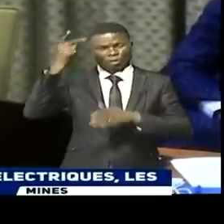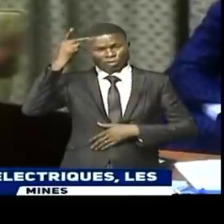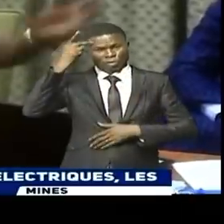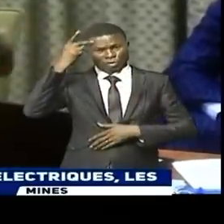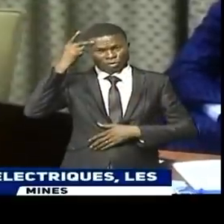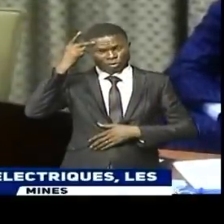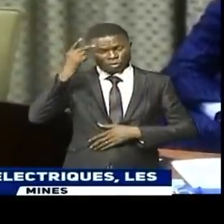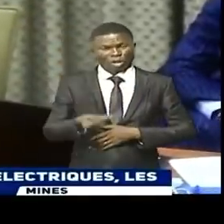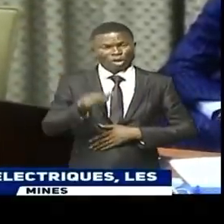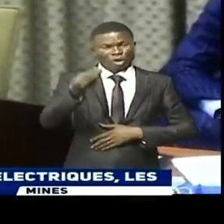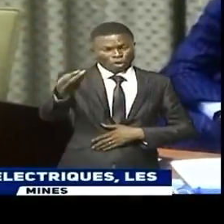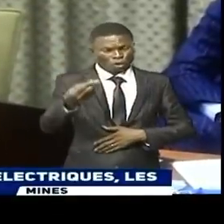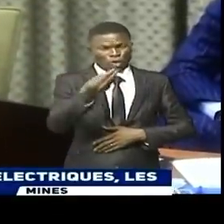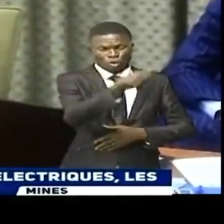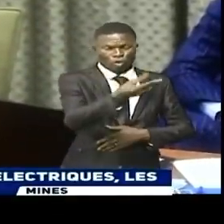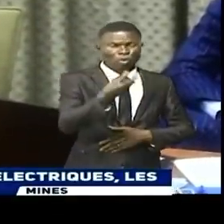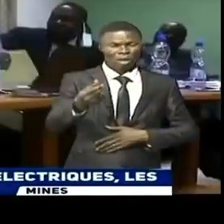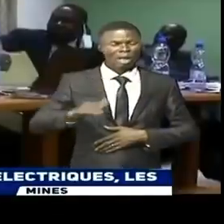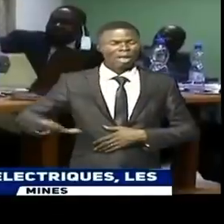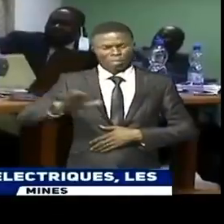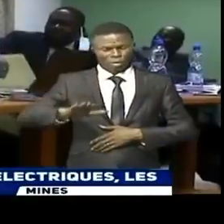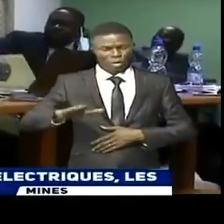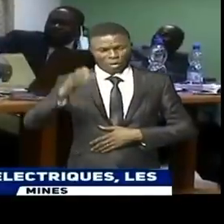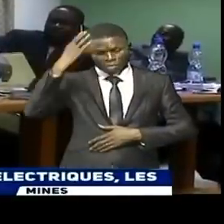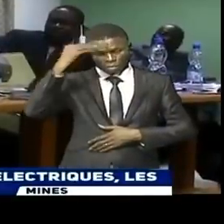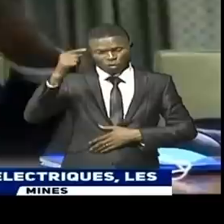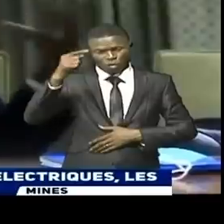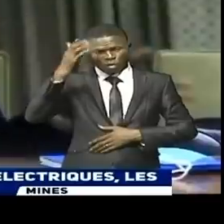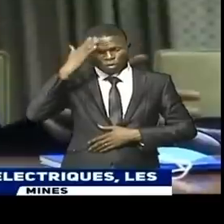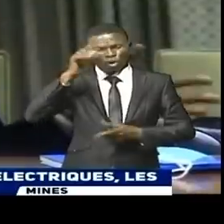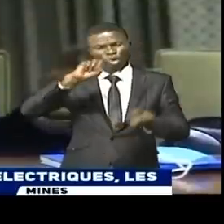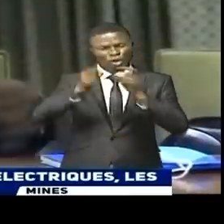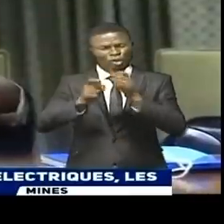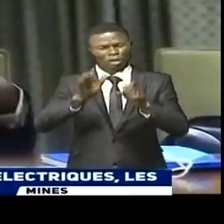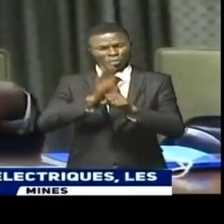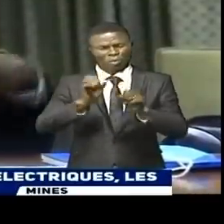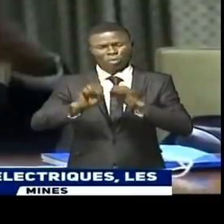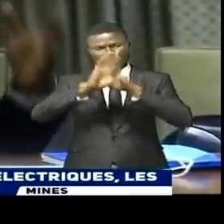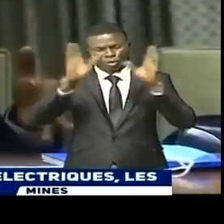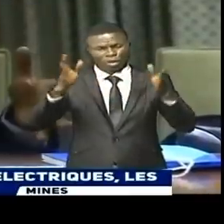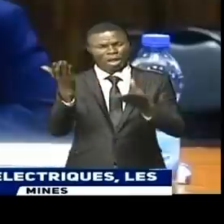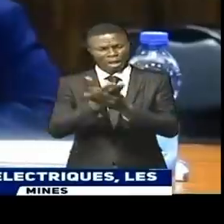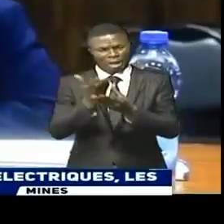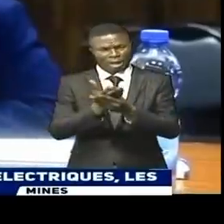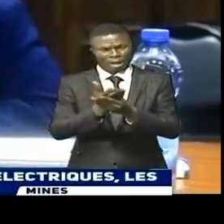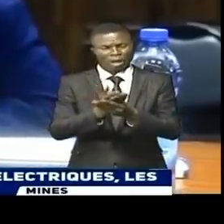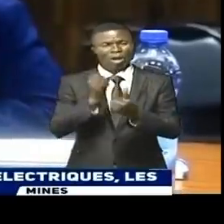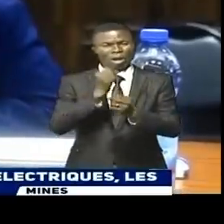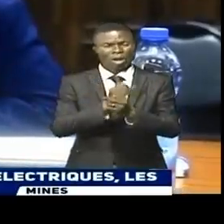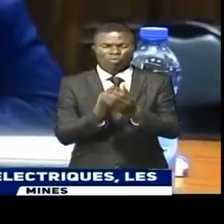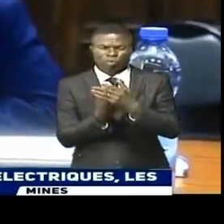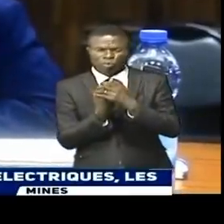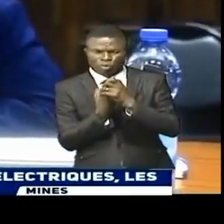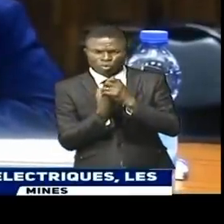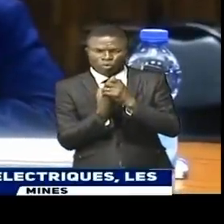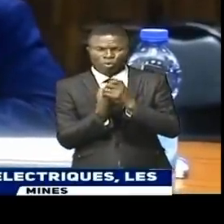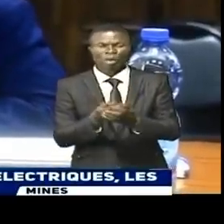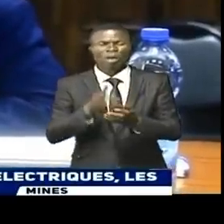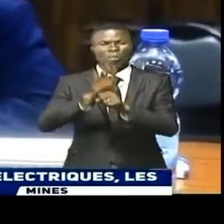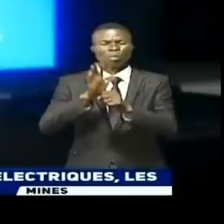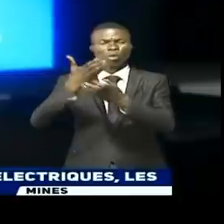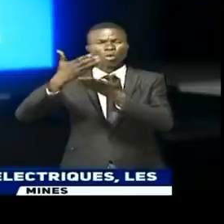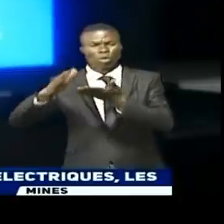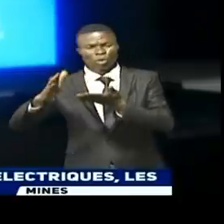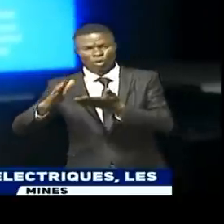financer leurs recherches géologiques approfondie pour avoir les informations plausible une feuille de route est en gestation sur les différentes étapes et